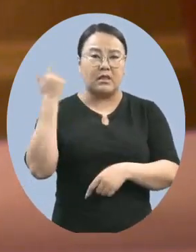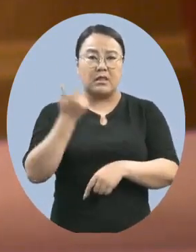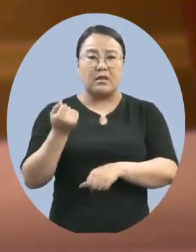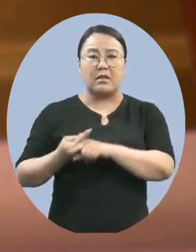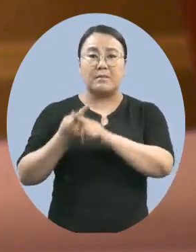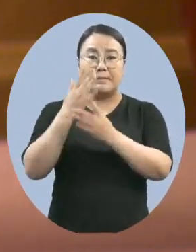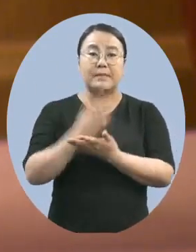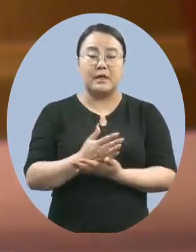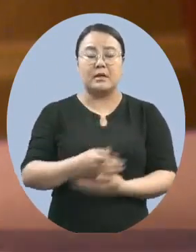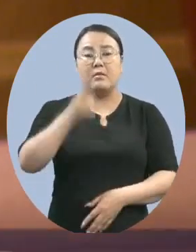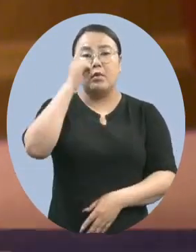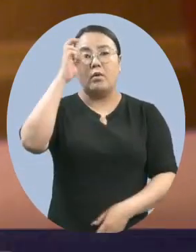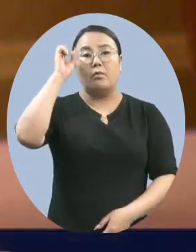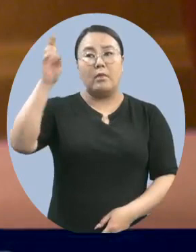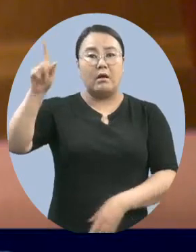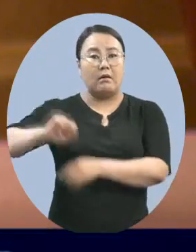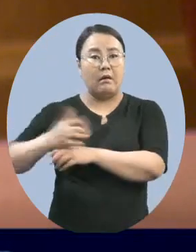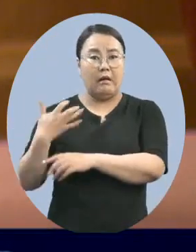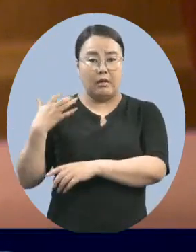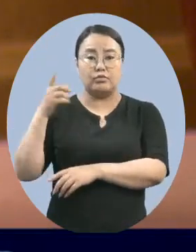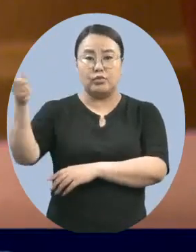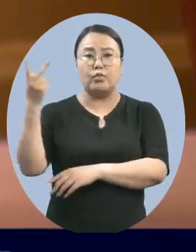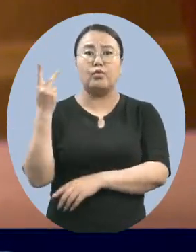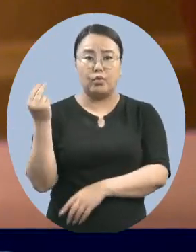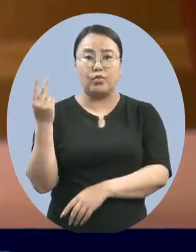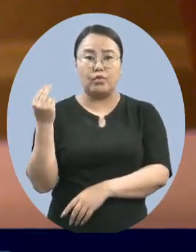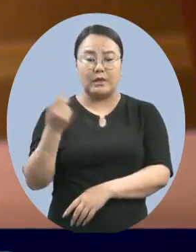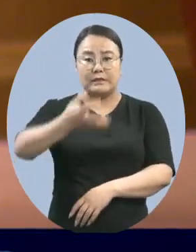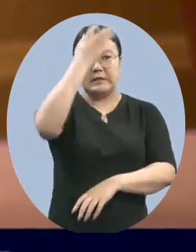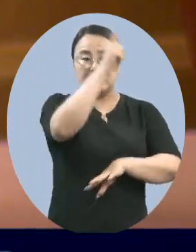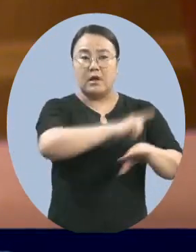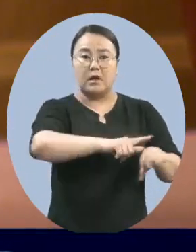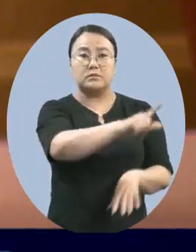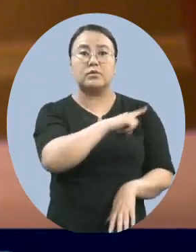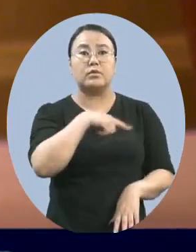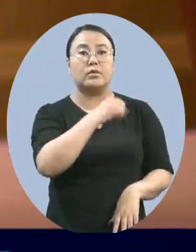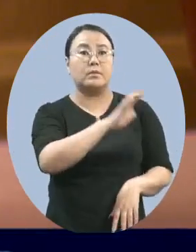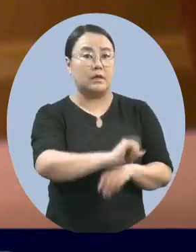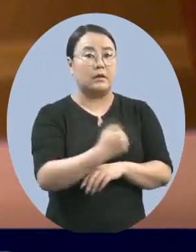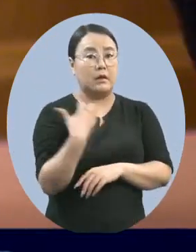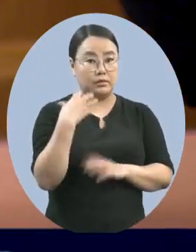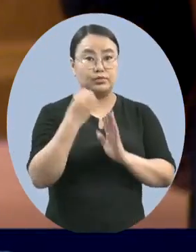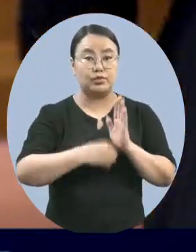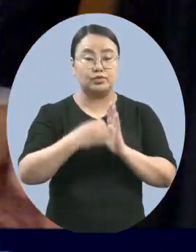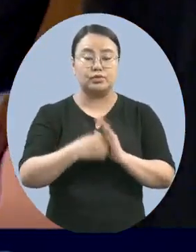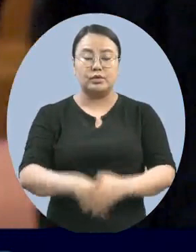дээ. Монгол банк хариуцах ёстой үнэн. Засгийн газар бас нэг талтай хариуцлага хүлээх ёстой.